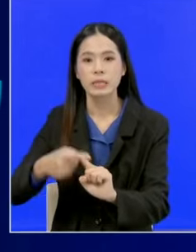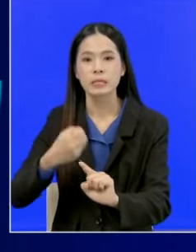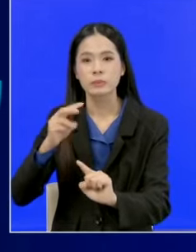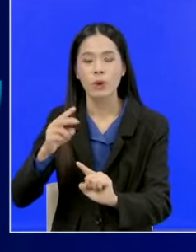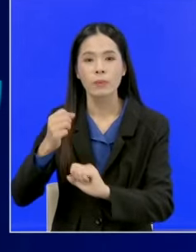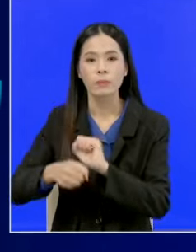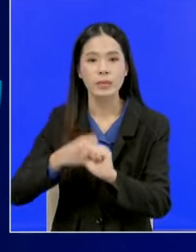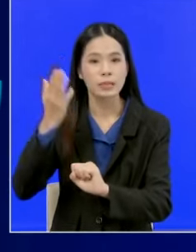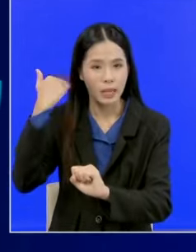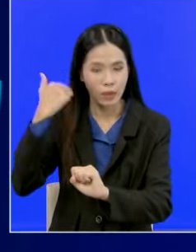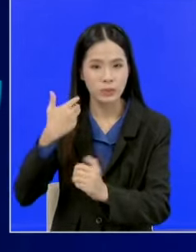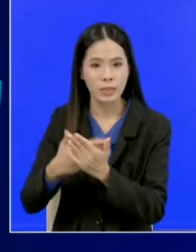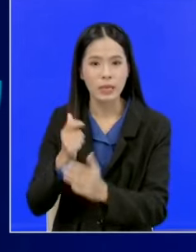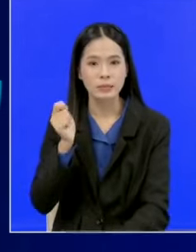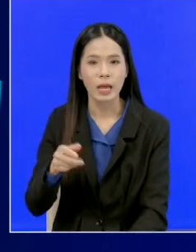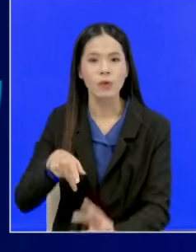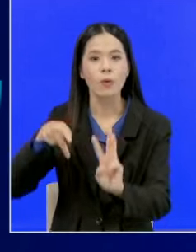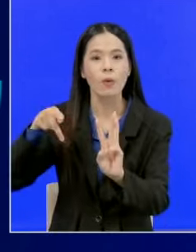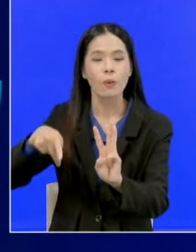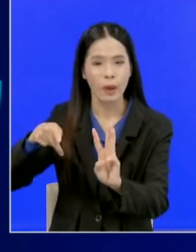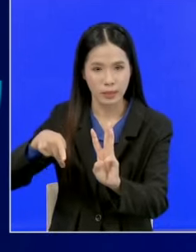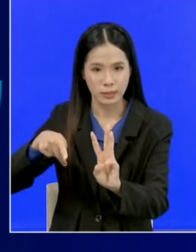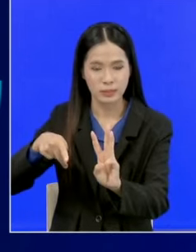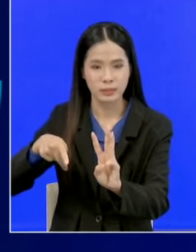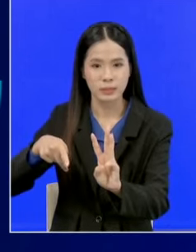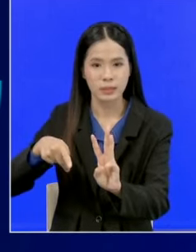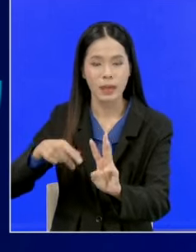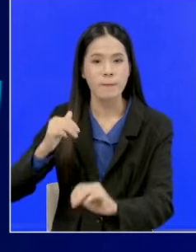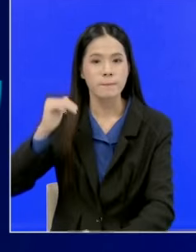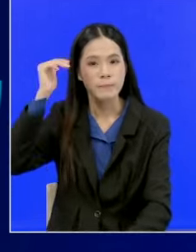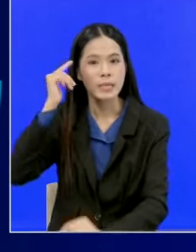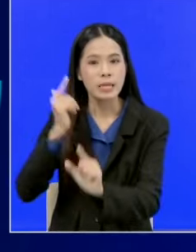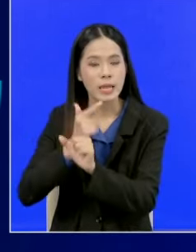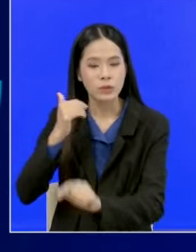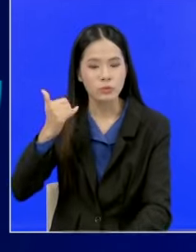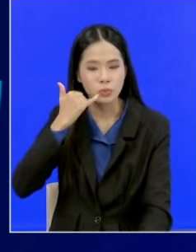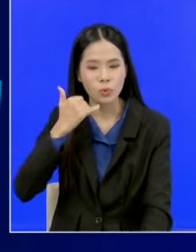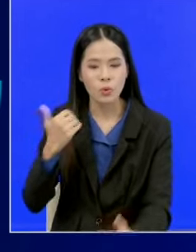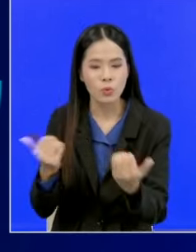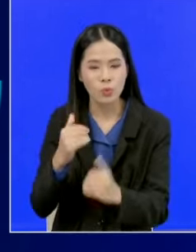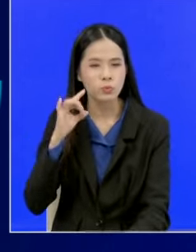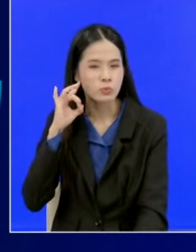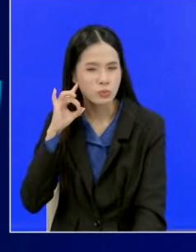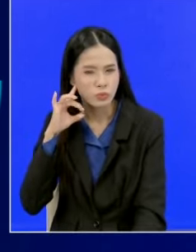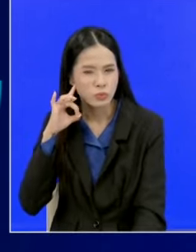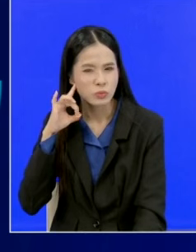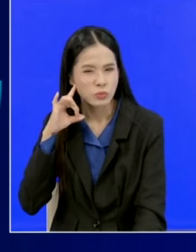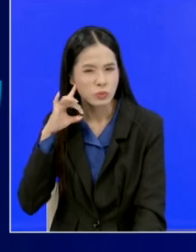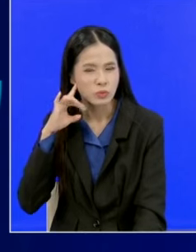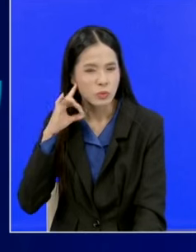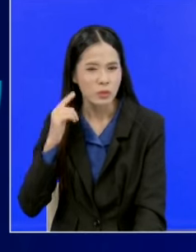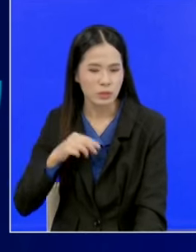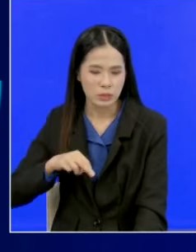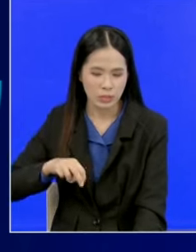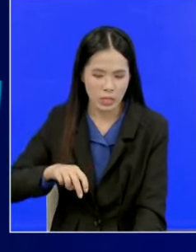ปีที่แล้วค่าจ้าง 6,000 บาทแต่ปรากฏว่าระหว่างนั้นพี่เลี้ยงมักจะโทรมาบอกว่าลูกดื้อมากเลยเนี่ยเดิน